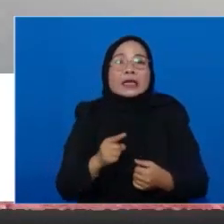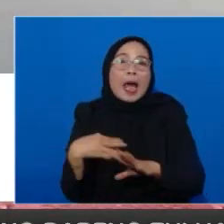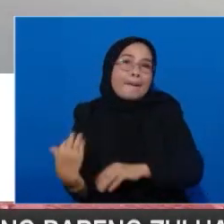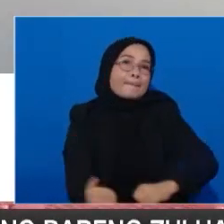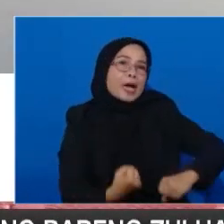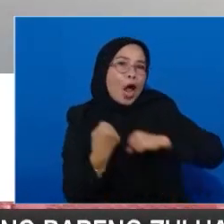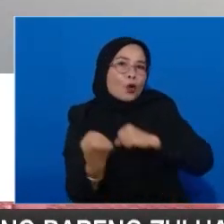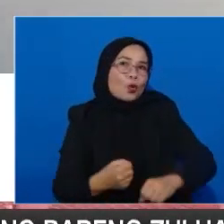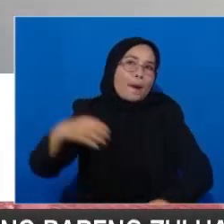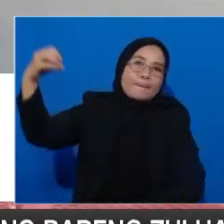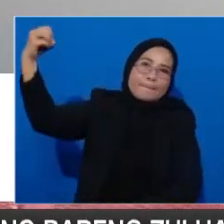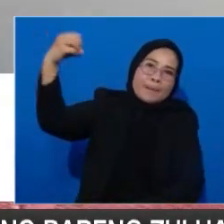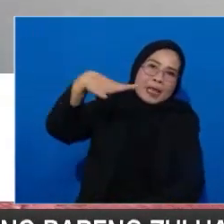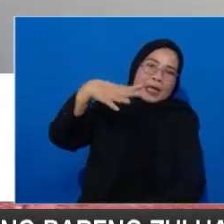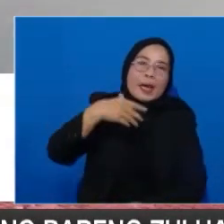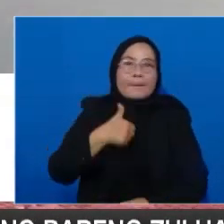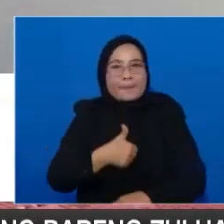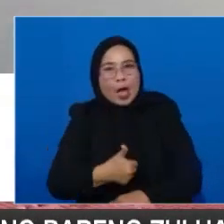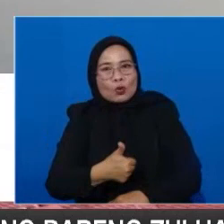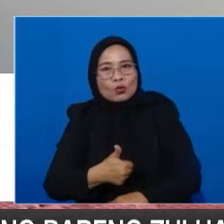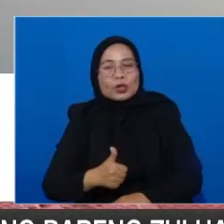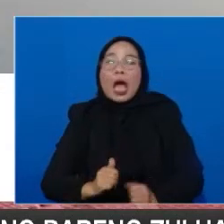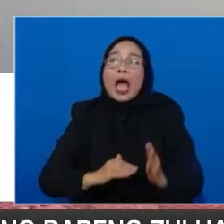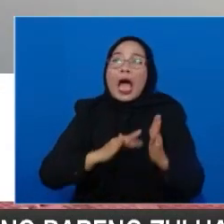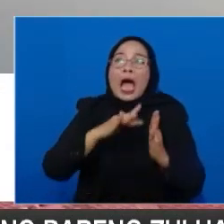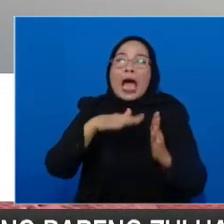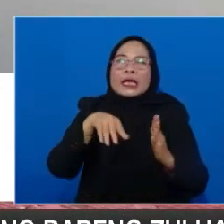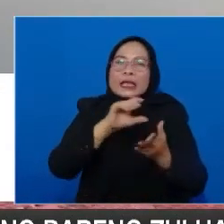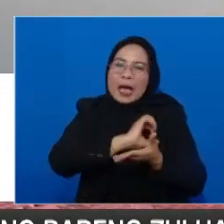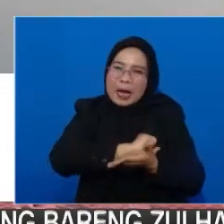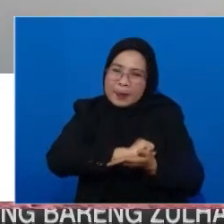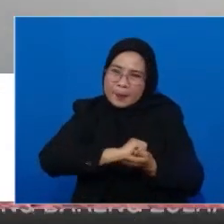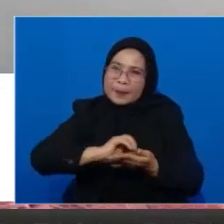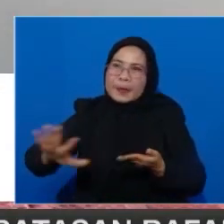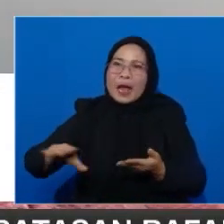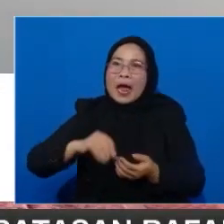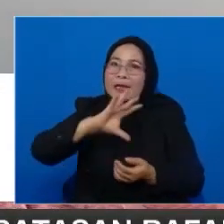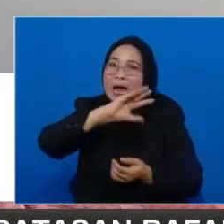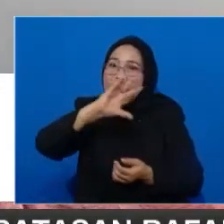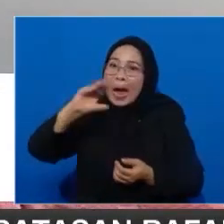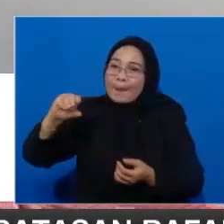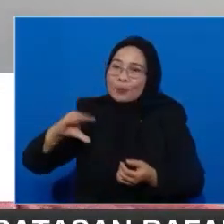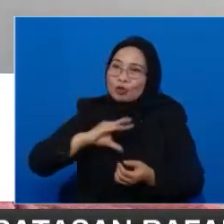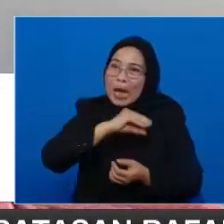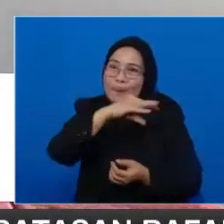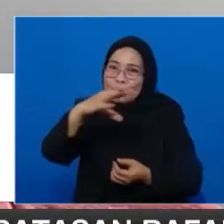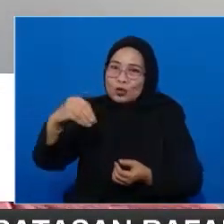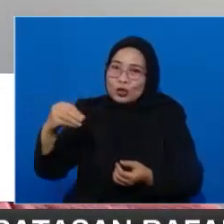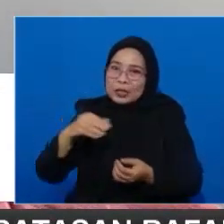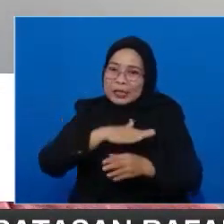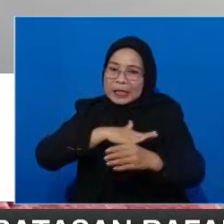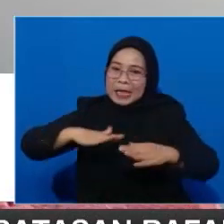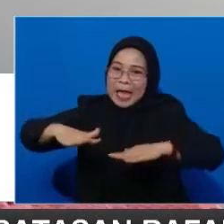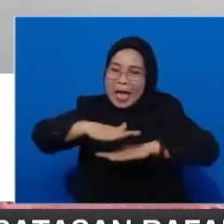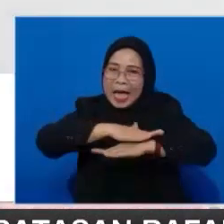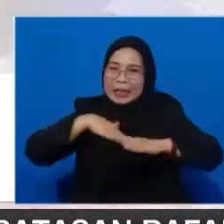bagus. Tentunya di sini juga airnya pun jernih dan di sini ada kabut-kabutnya juga di atas airnya. Jadi kelihatan bagus